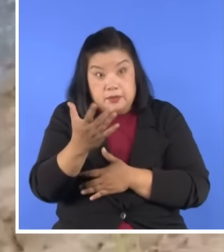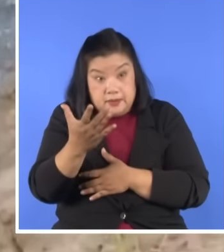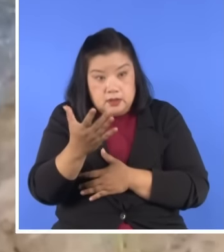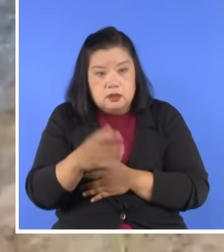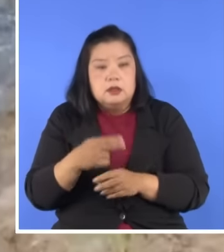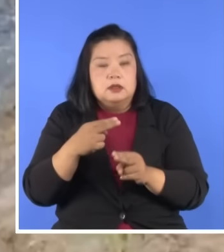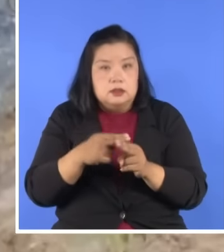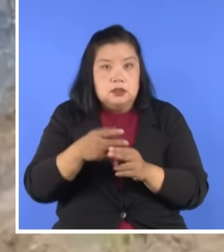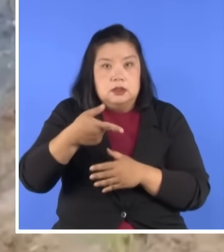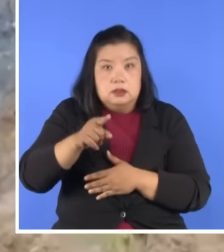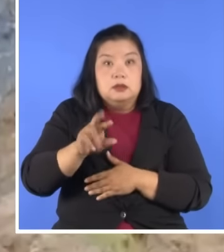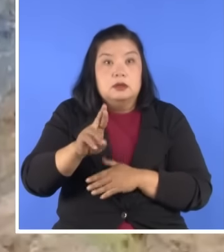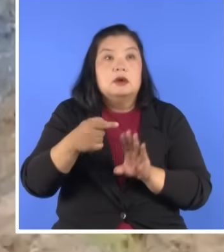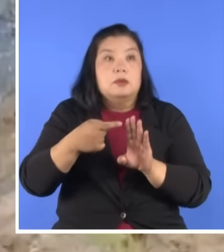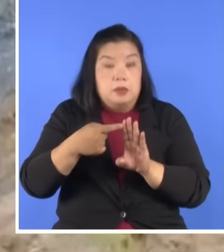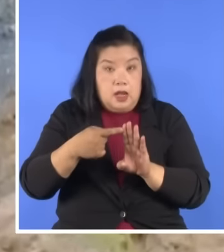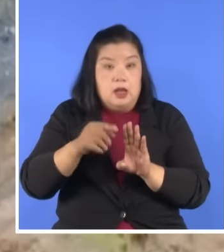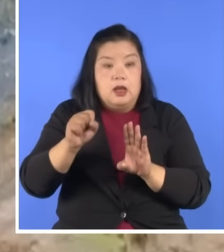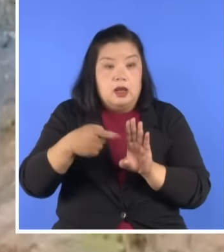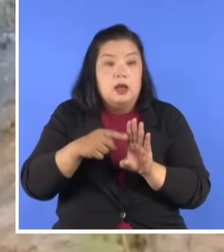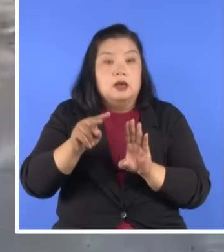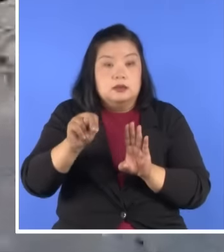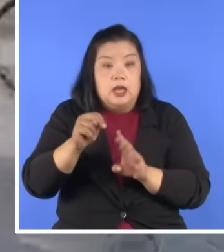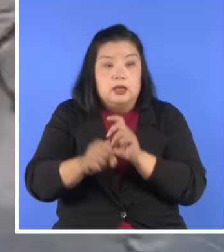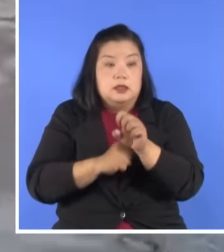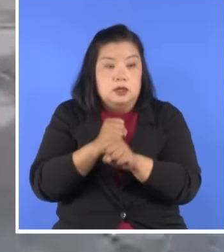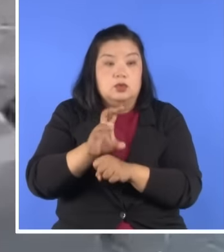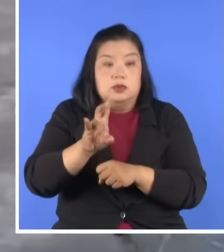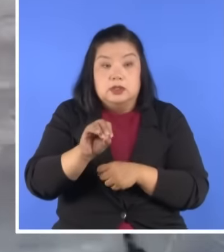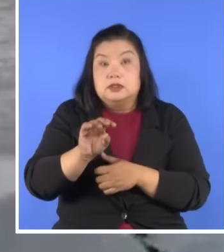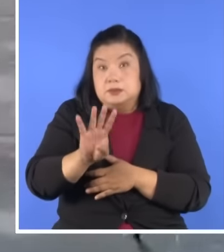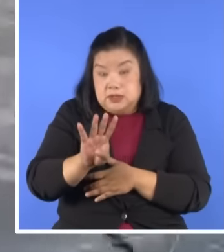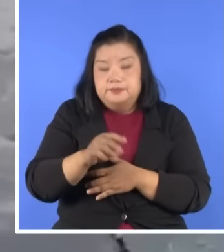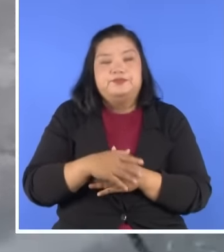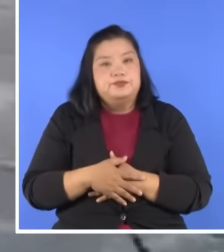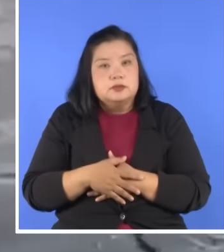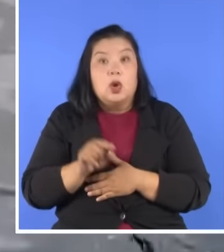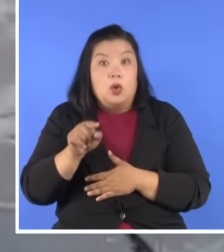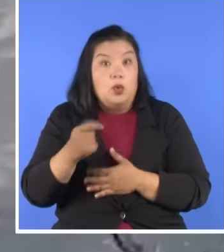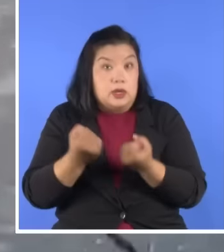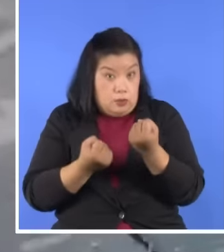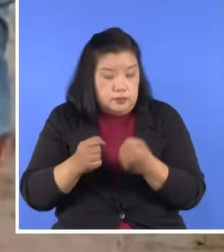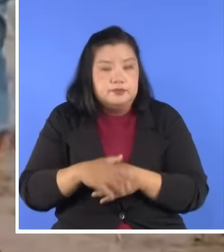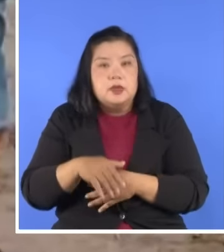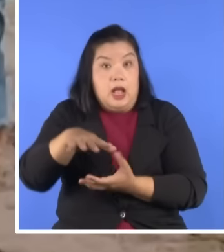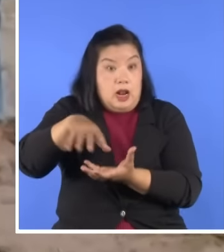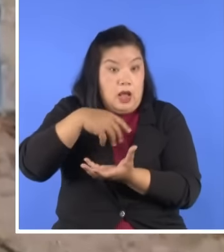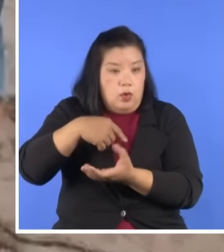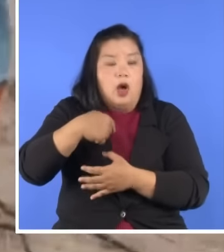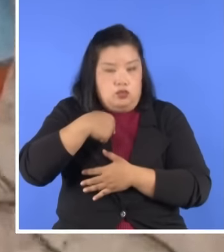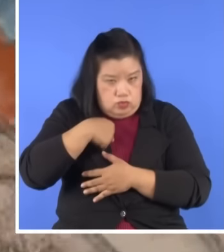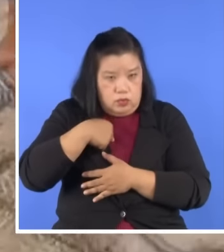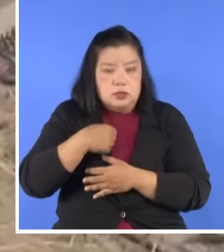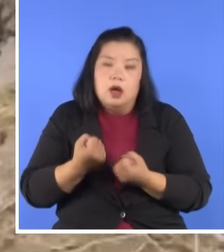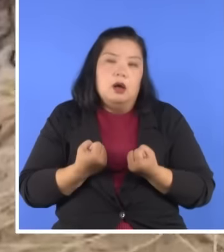นายประสานเป็นลุงแล้วนะอายุ 74ปีนี่นะครับเล่าว่าเนี่ยเขาได้ขับรถแบ็คโฮเนี่ยมาขุดคันคลอง